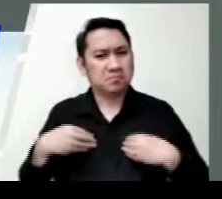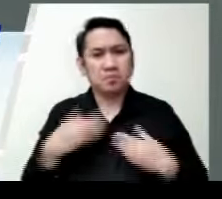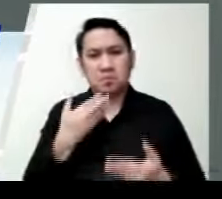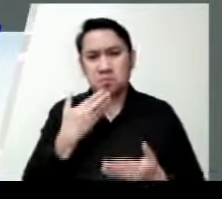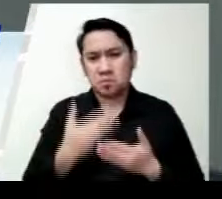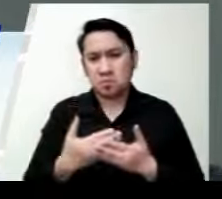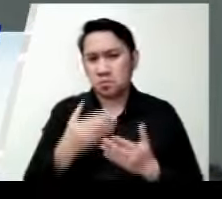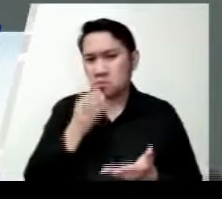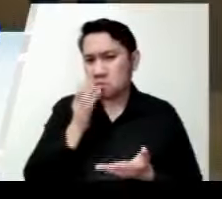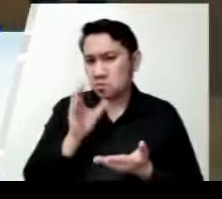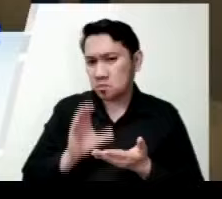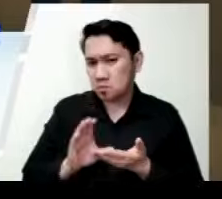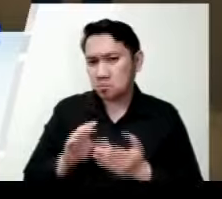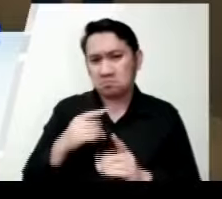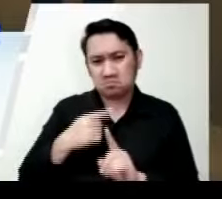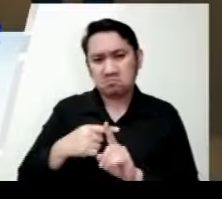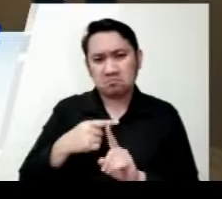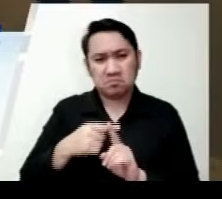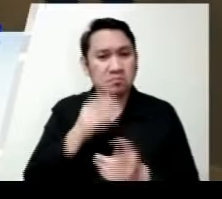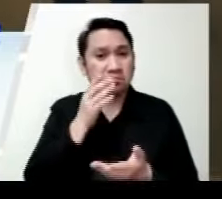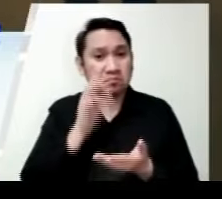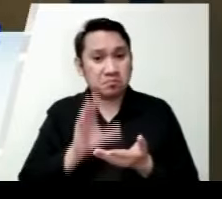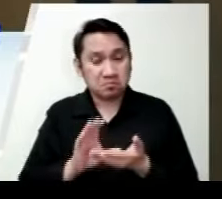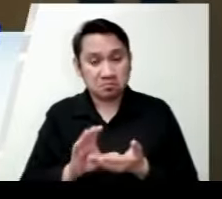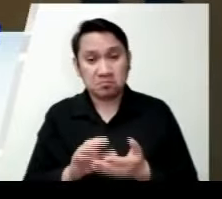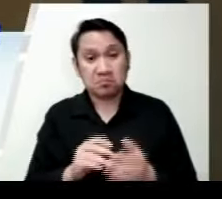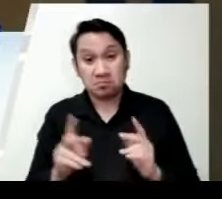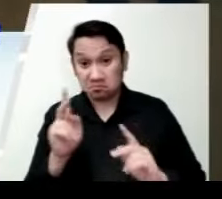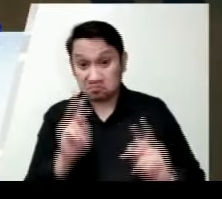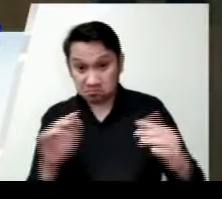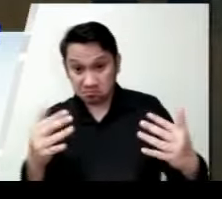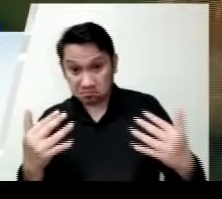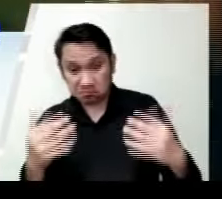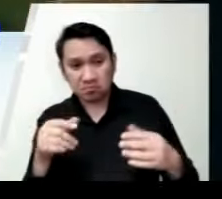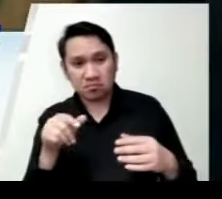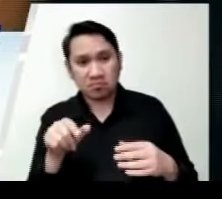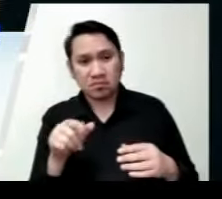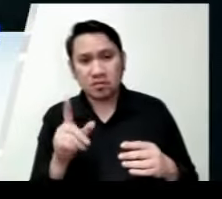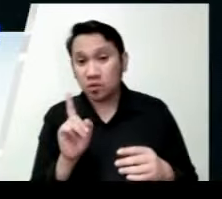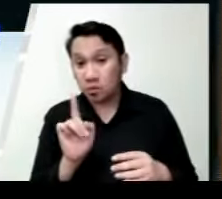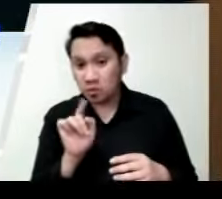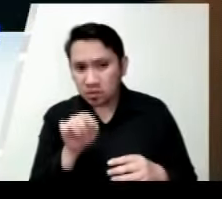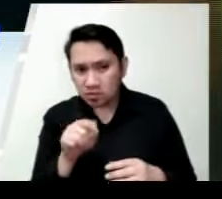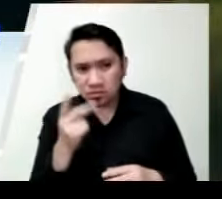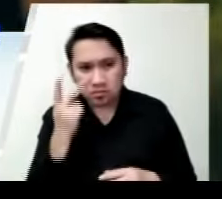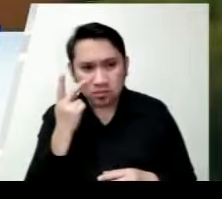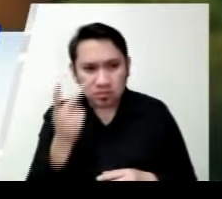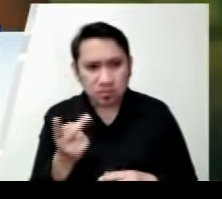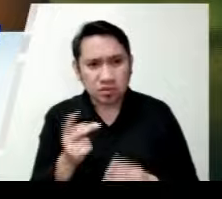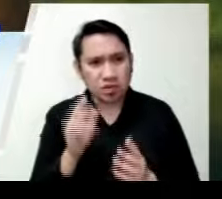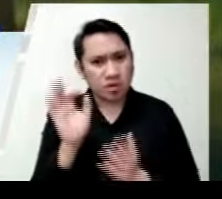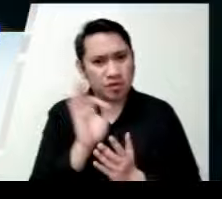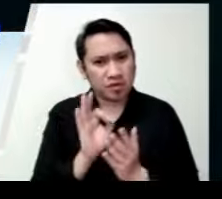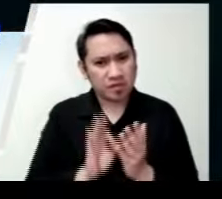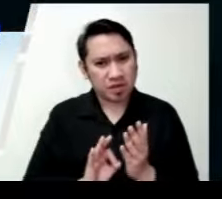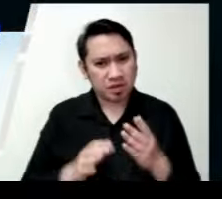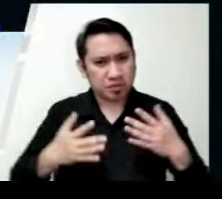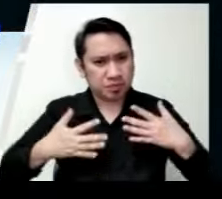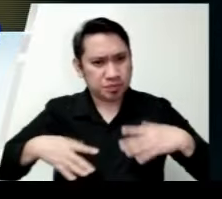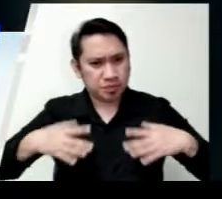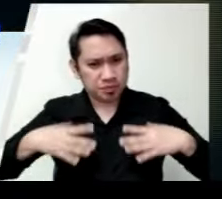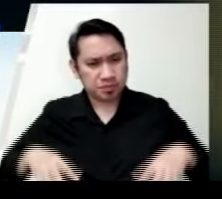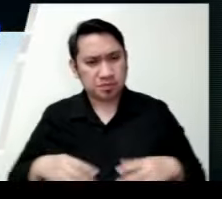mula sa viewers. Isa sa mga napapansin din ng mga manonood ay ang fashion ng mga karakter nila.